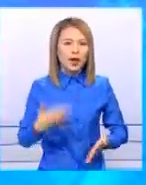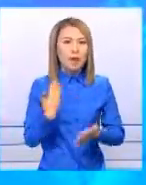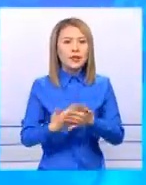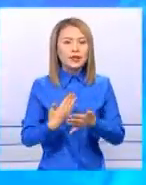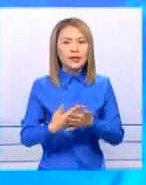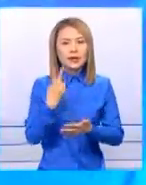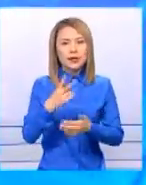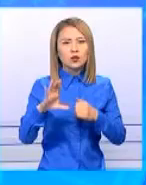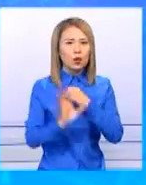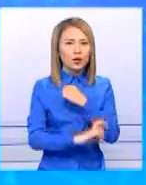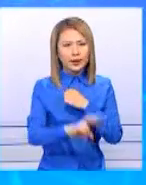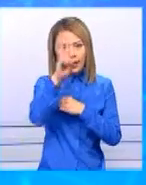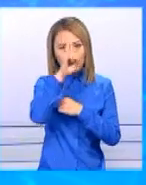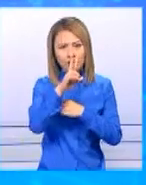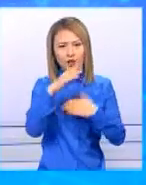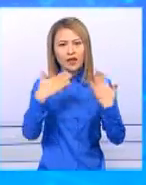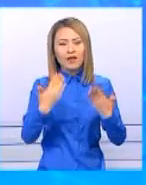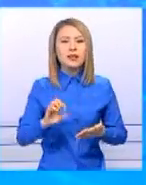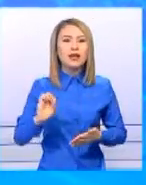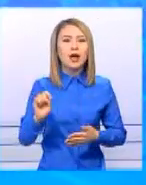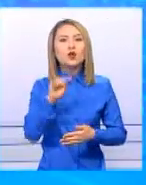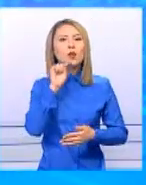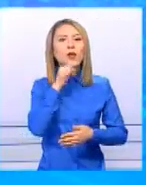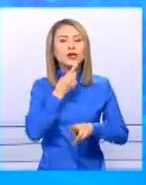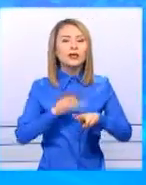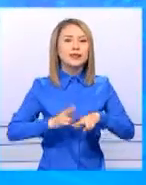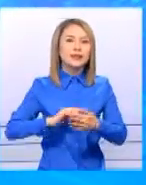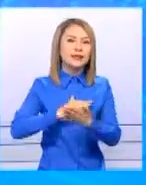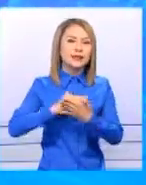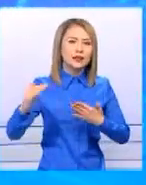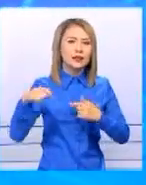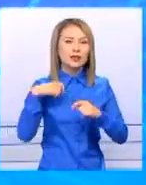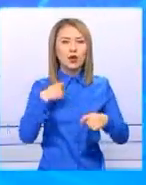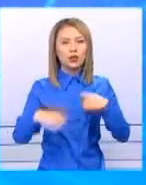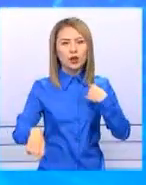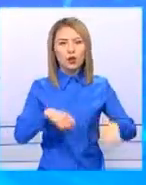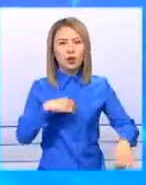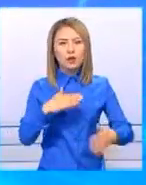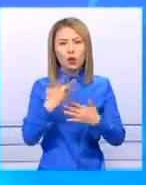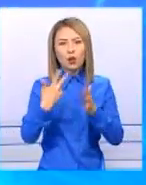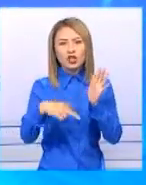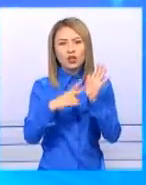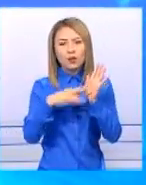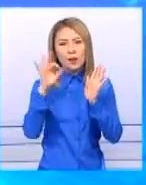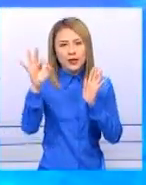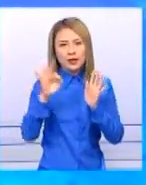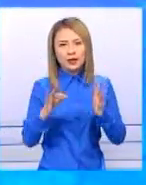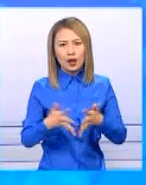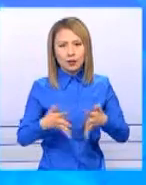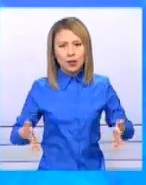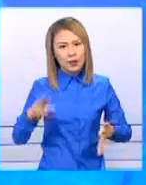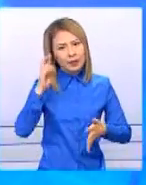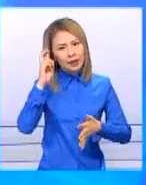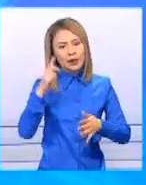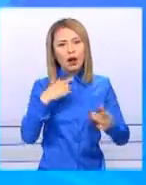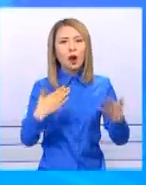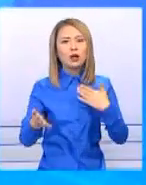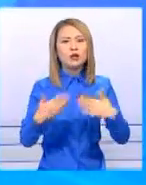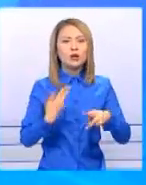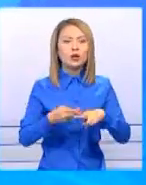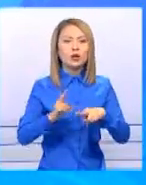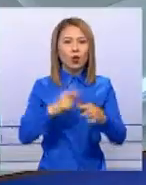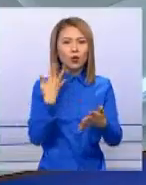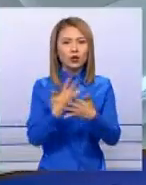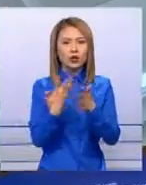кетті. Мәселен, тек соңғы 2 ай ішінде Евразиялық экономикалық одақтың сыртқы сауда көлемі 37%-ға артқан, ал